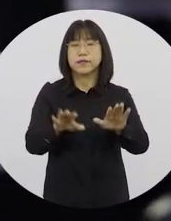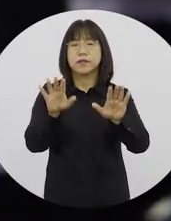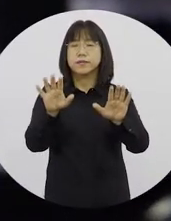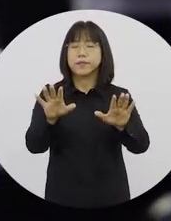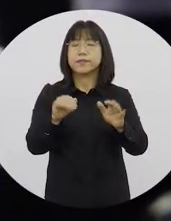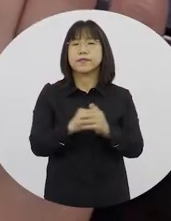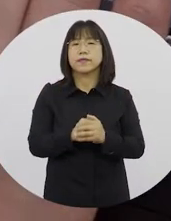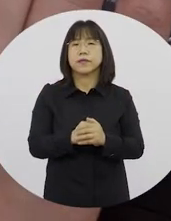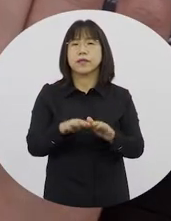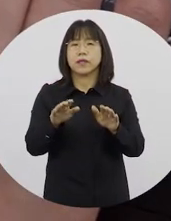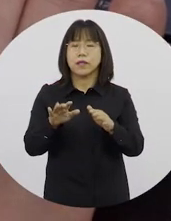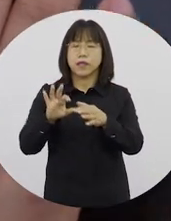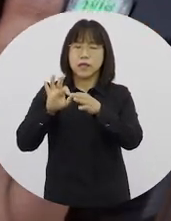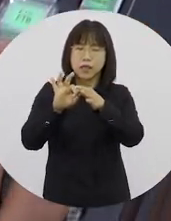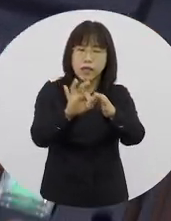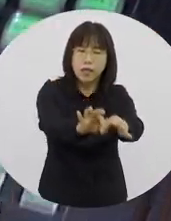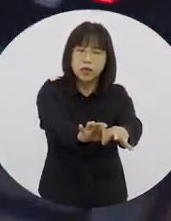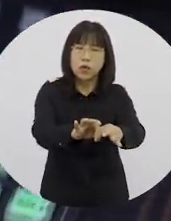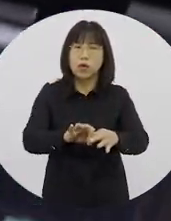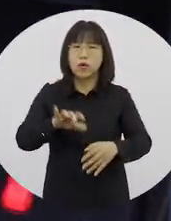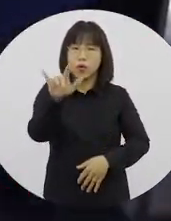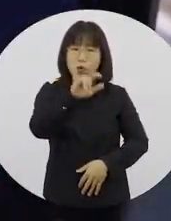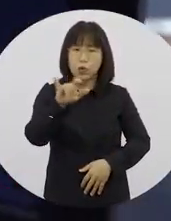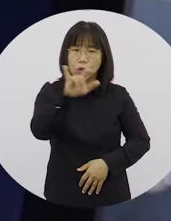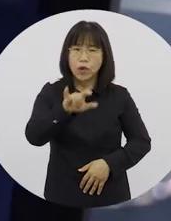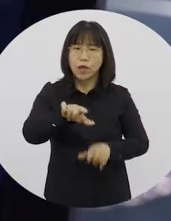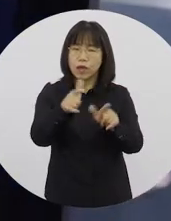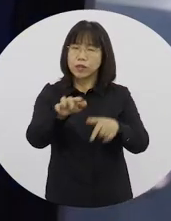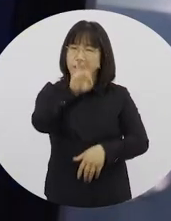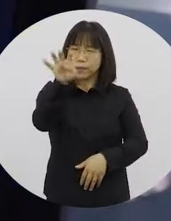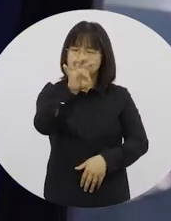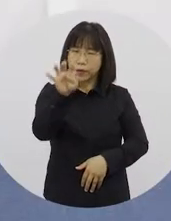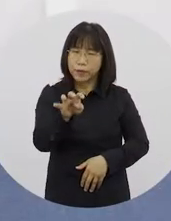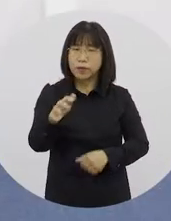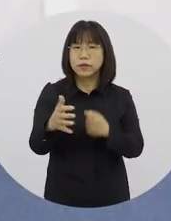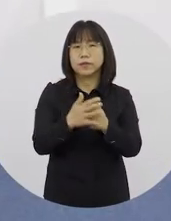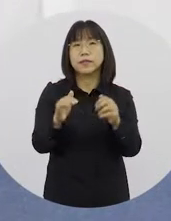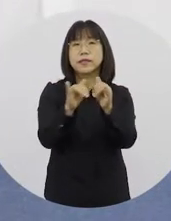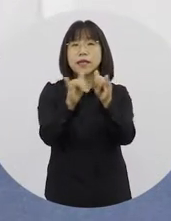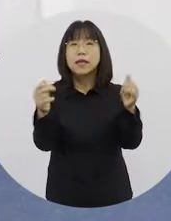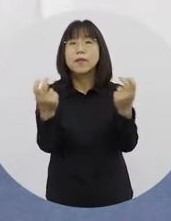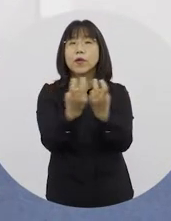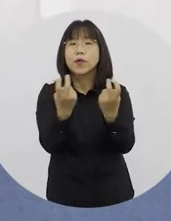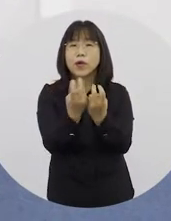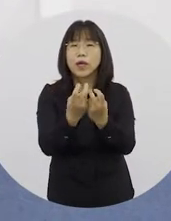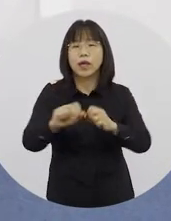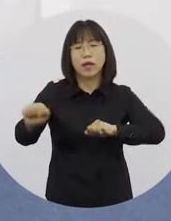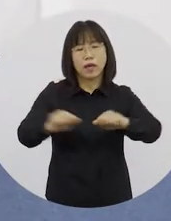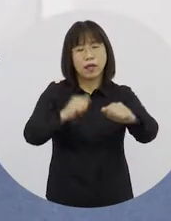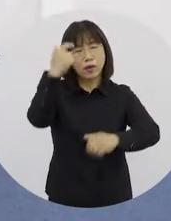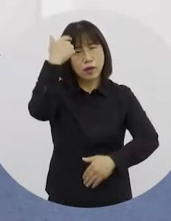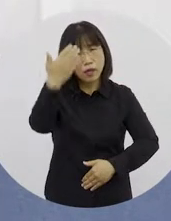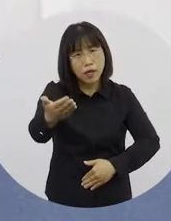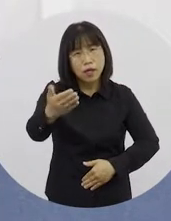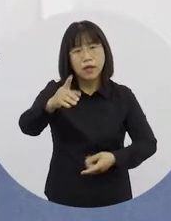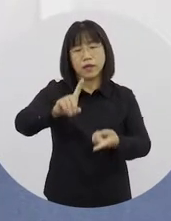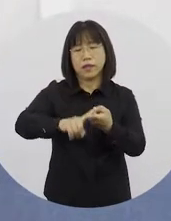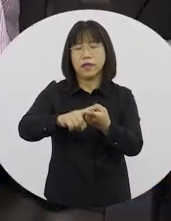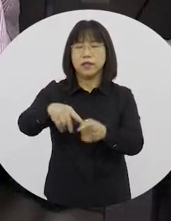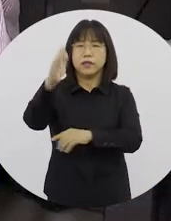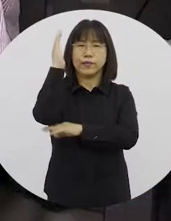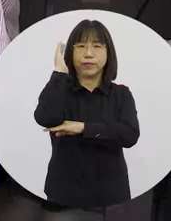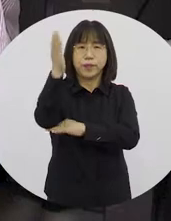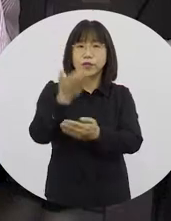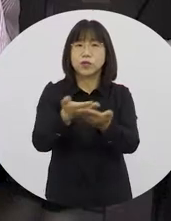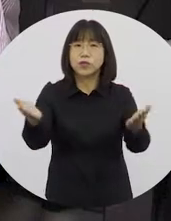강조해서 반복되는 팬 데 및 현상을 극복하기 위해 인간은 어떤 선택을 해야 하는지 해답을 알려줄 예정입니다